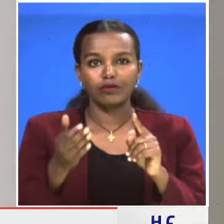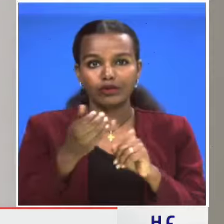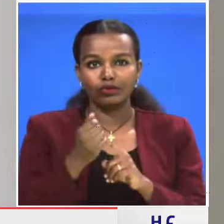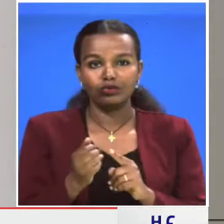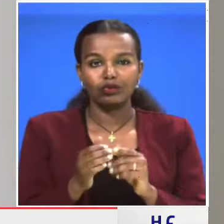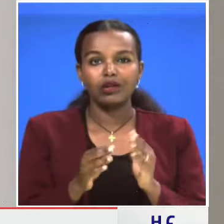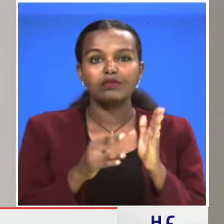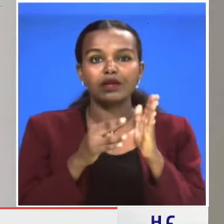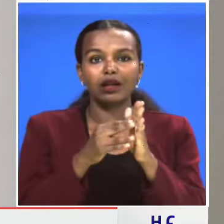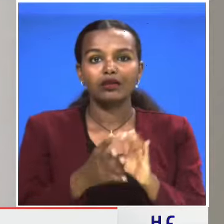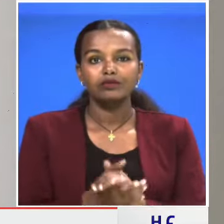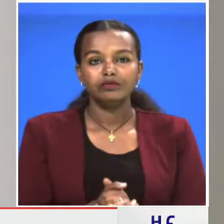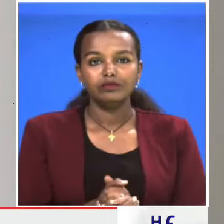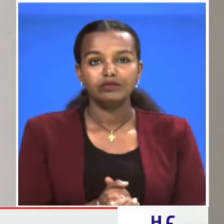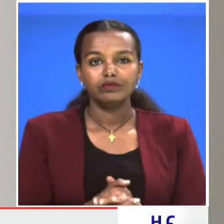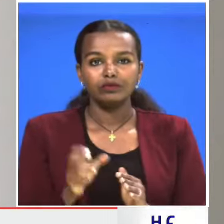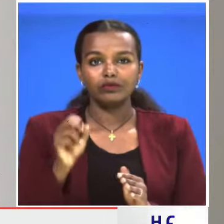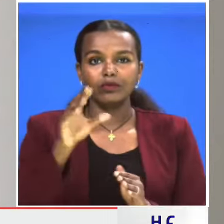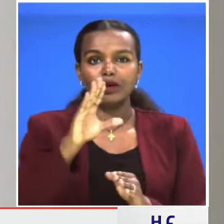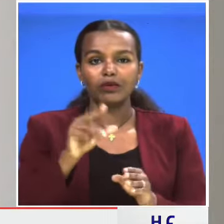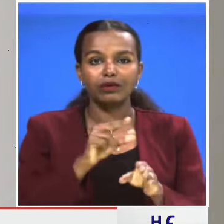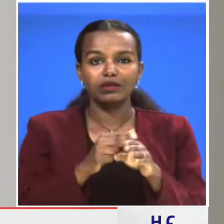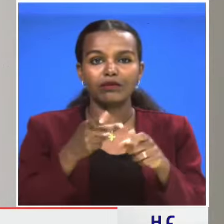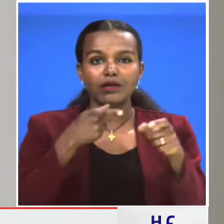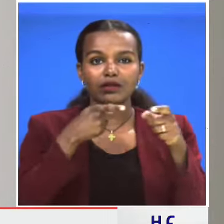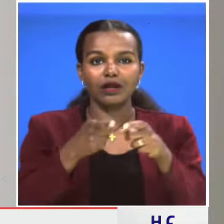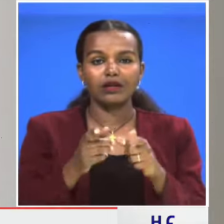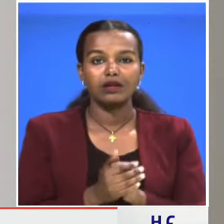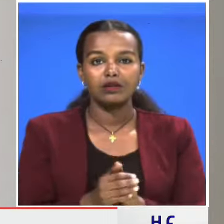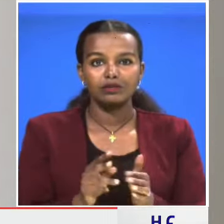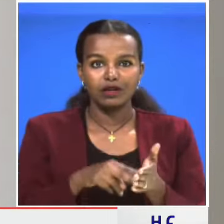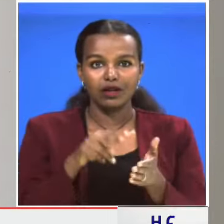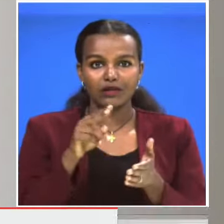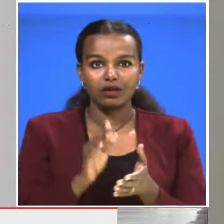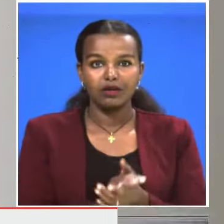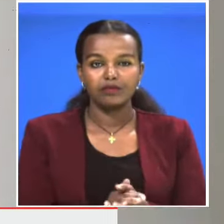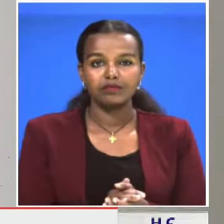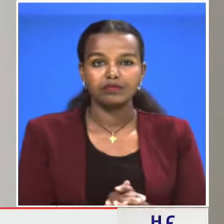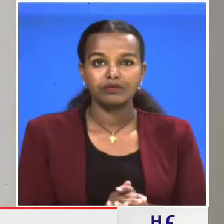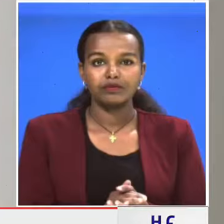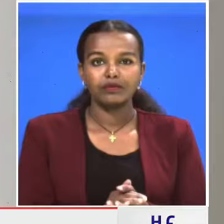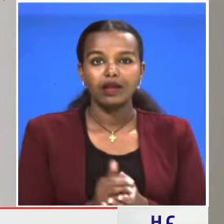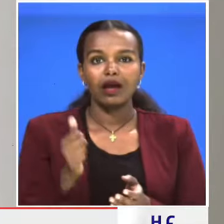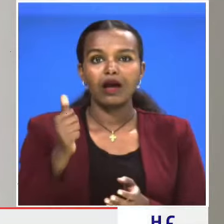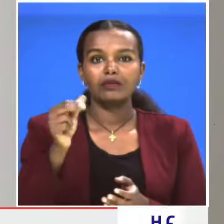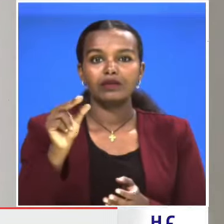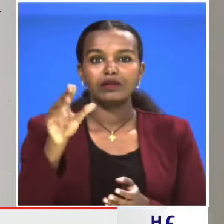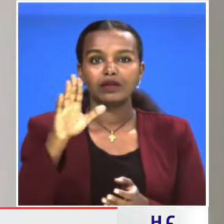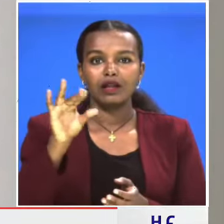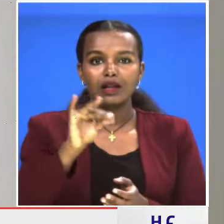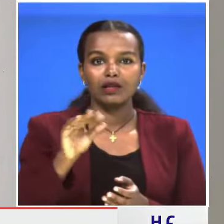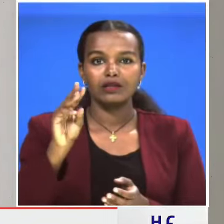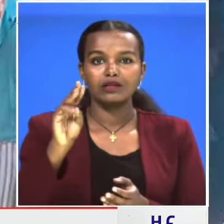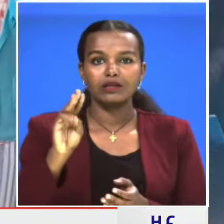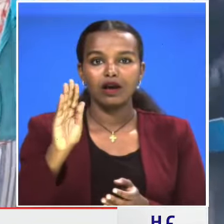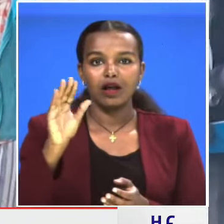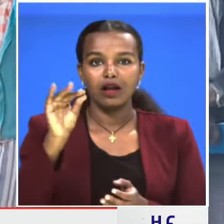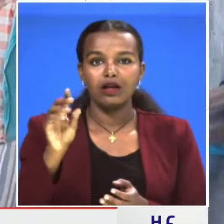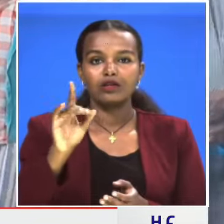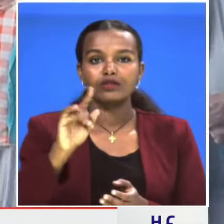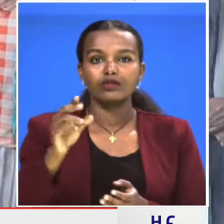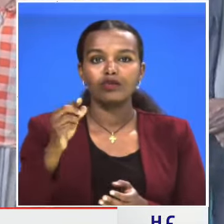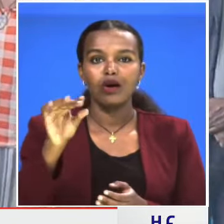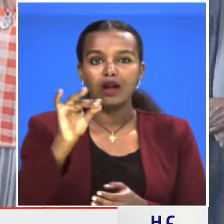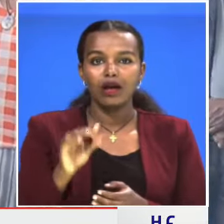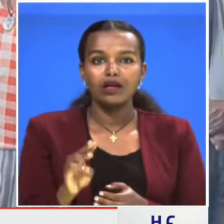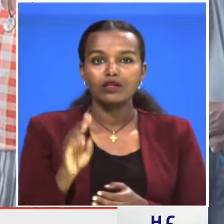ዋዱ ለምሳሌ ከዋግምራ ብሔረሰብ አስተዳደር ብንነሳ አበርገሌ፣ ሳህላና ዝቋላ፣ ሰሜን